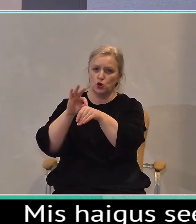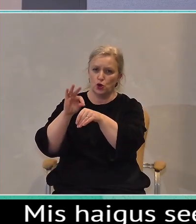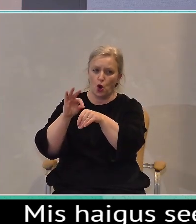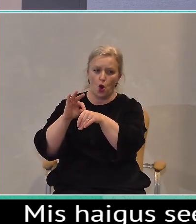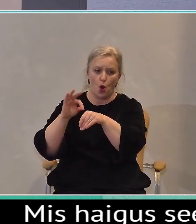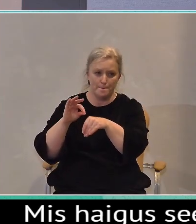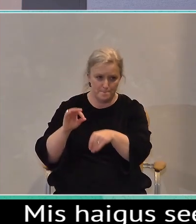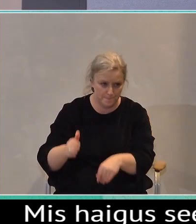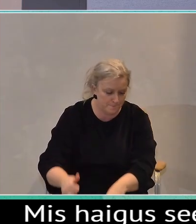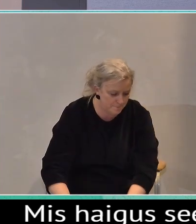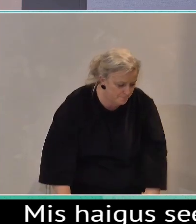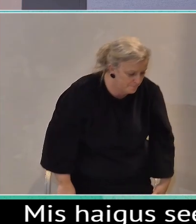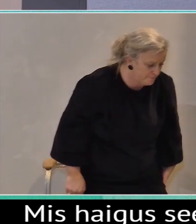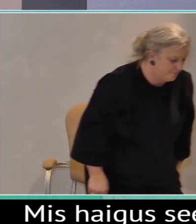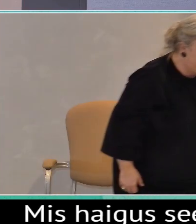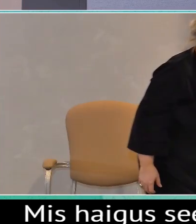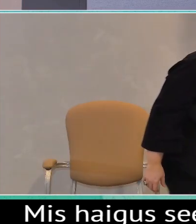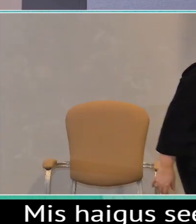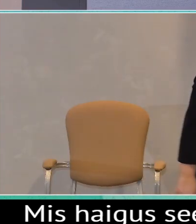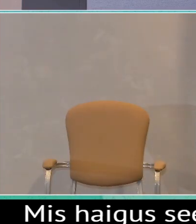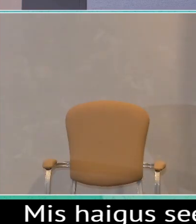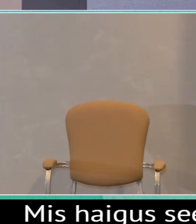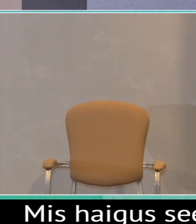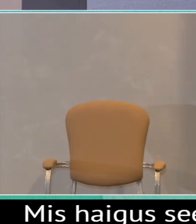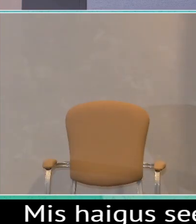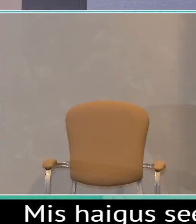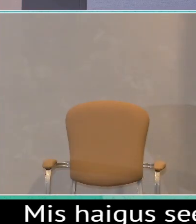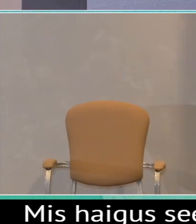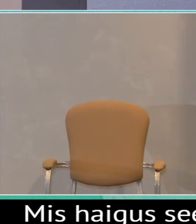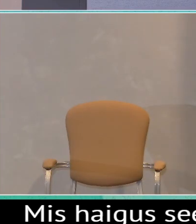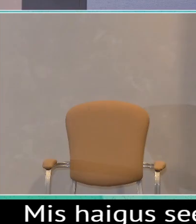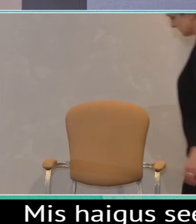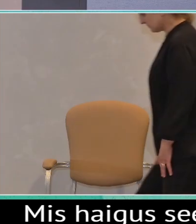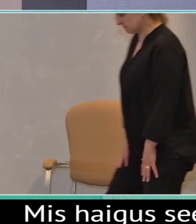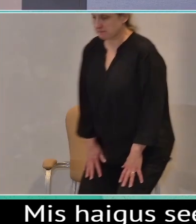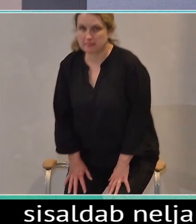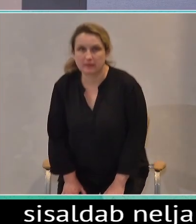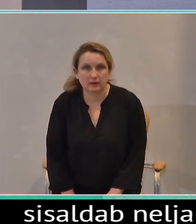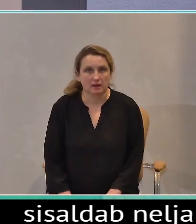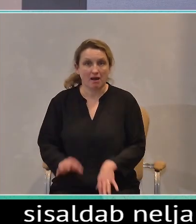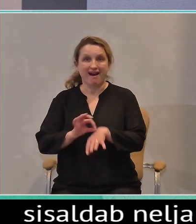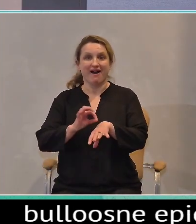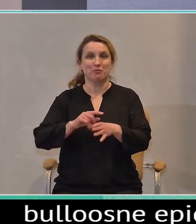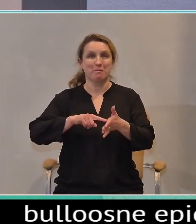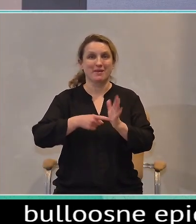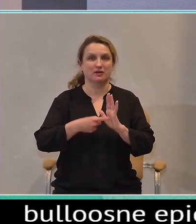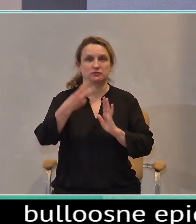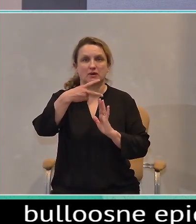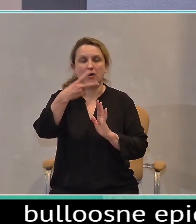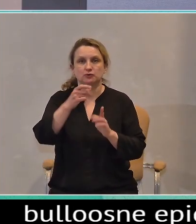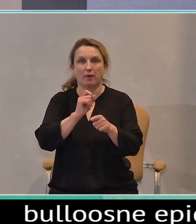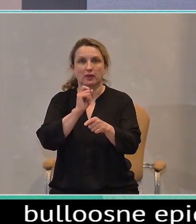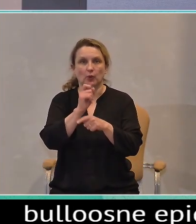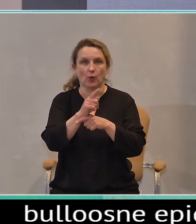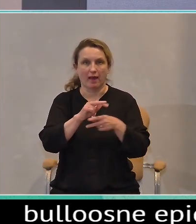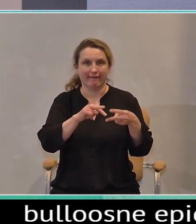haigus neid erinevaid alatüüpe põhjustavad üle 20 geeni, kui siis muutused